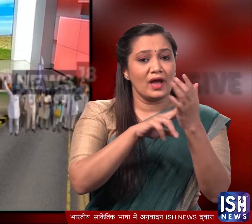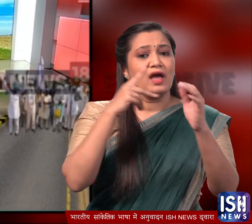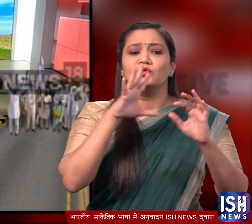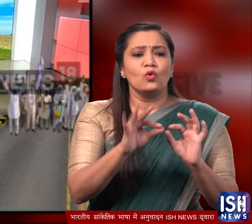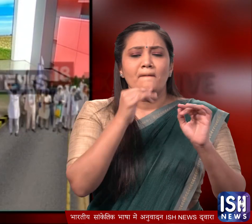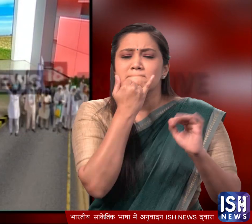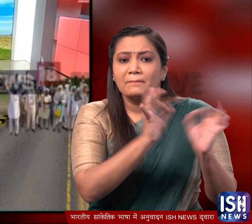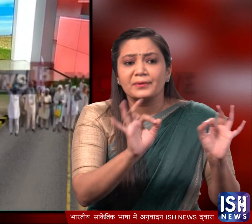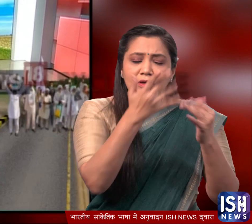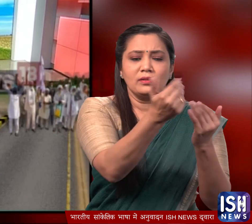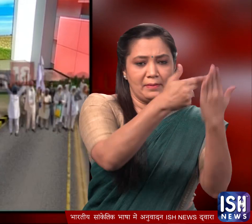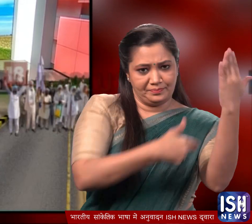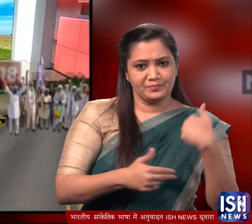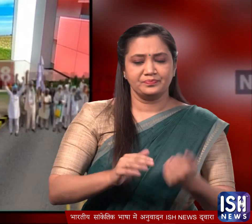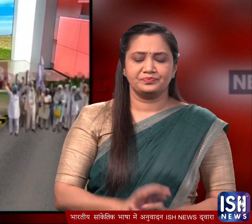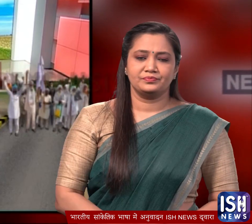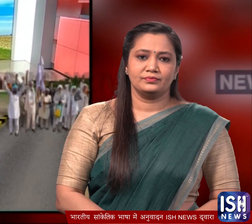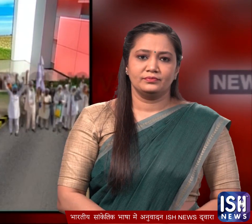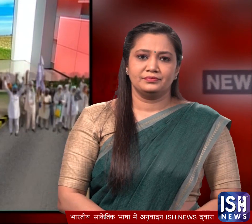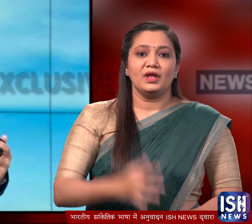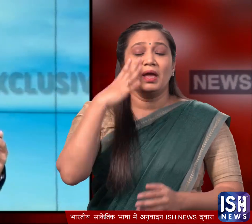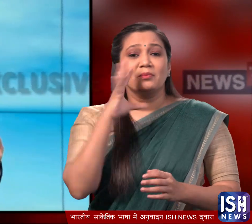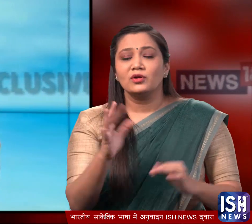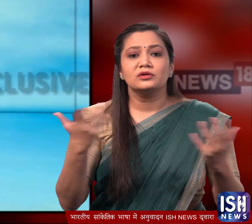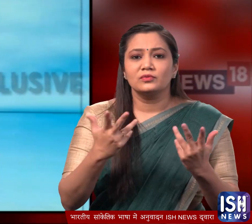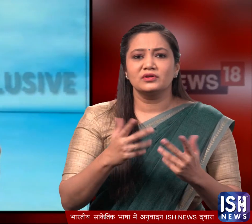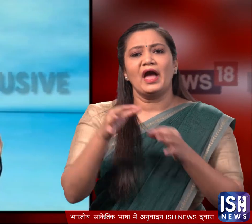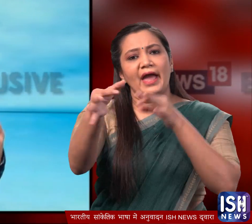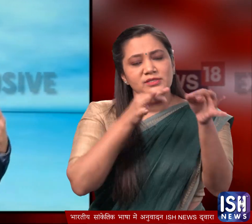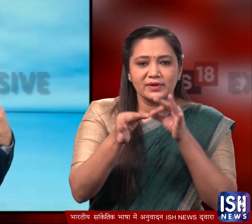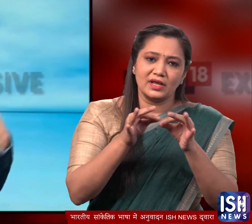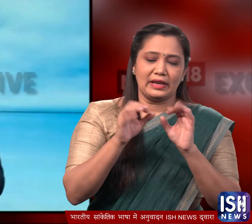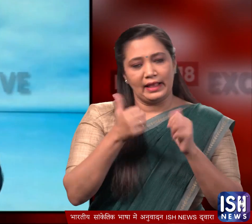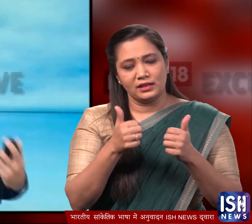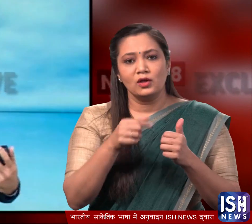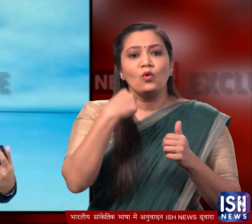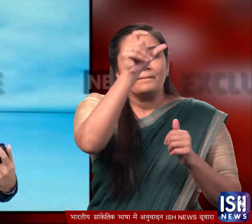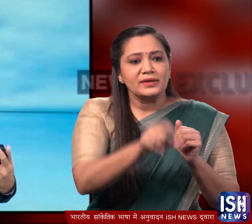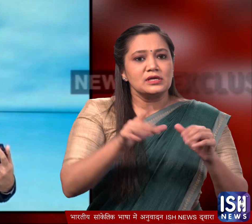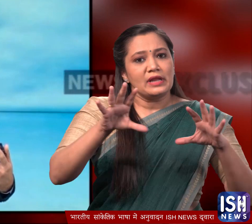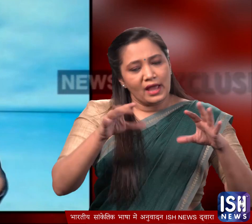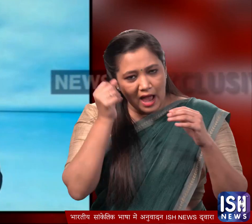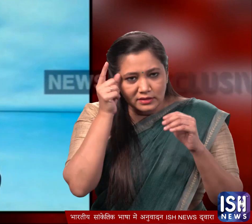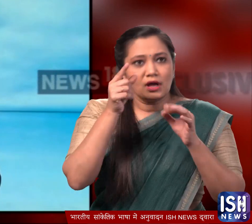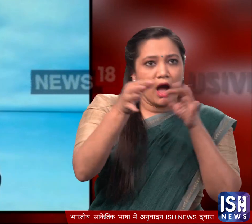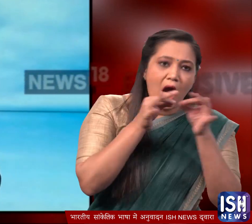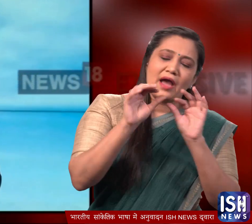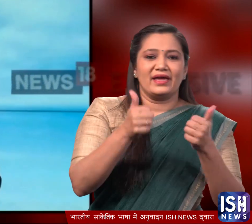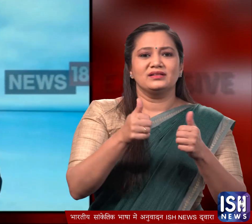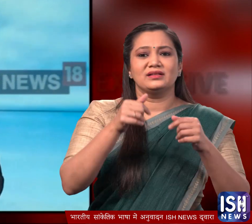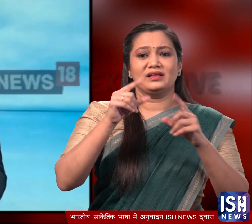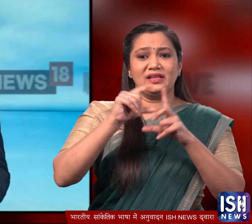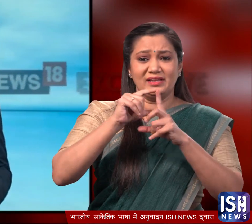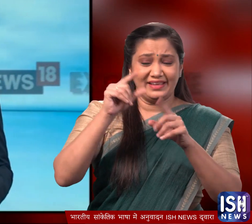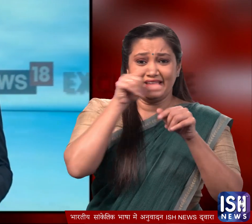की लिस्ट मांगी जो निर्दोष है। सौभाग्य की एक बात यह कि समझाया उसे जा सकता है जो समझने के लिए तैयार हो।